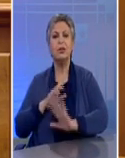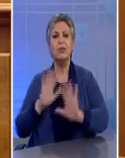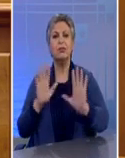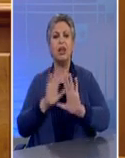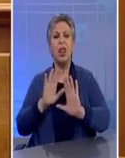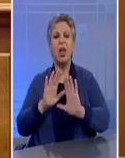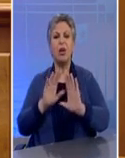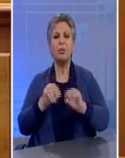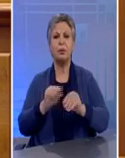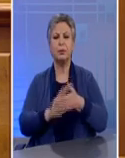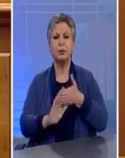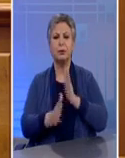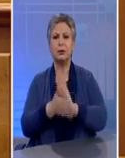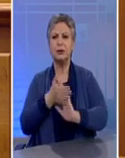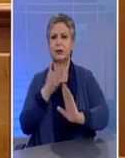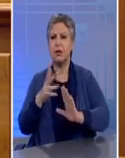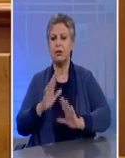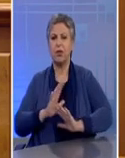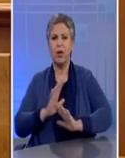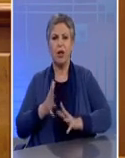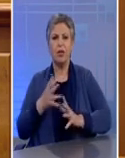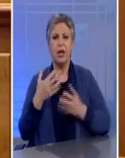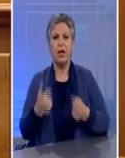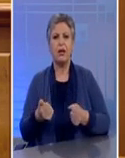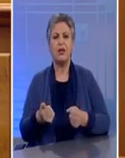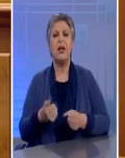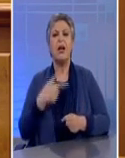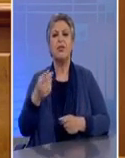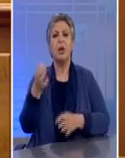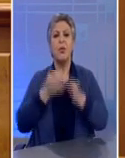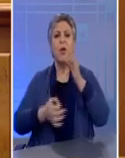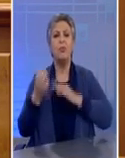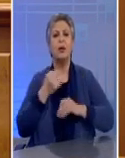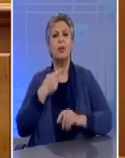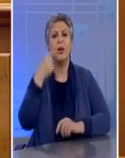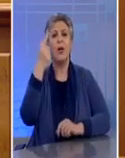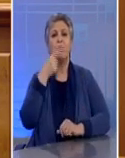γιατί έχει αηδιάσει με τις μούρες που παρελάβουνε. Μου είπε ακριβώς αυτή τη λέξη.